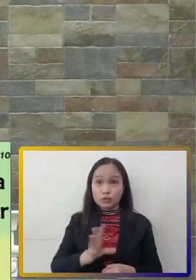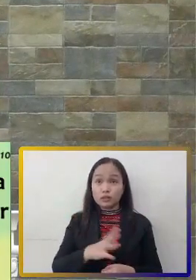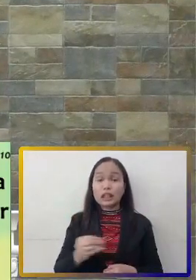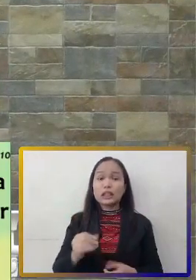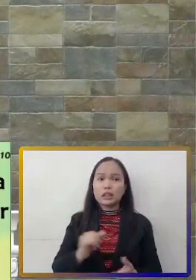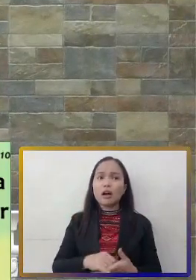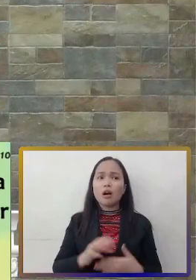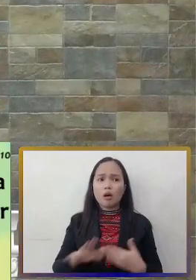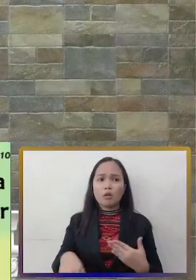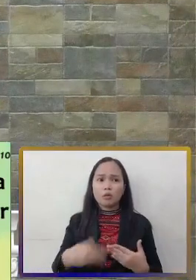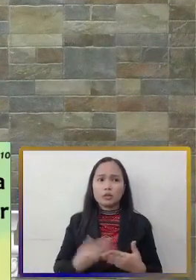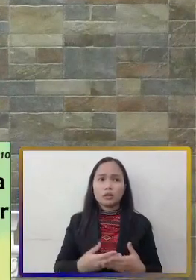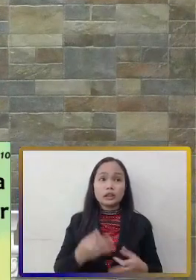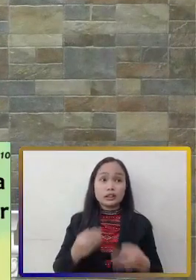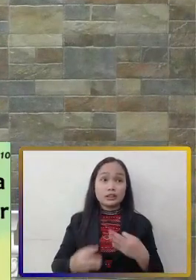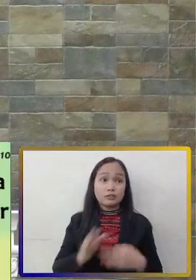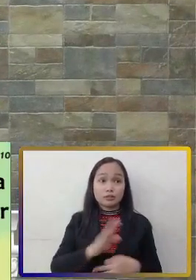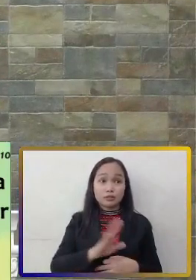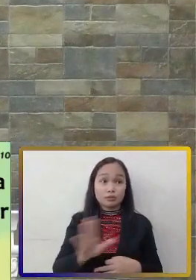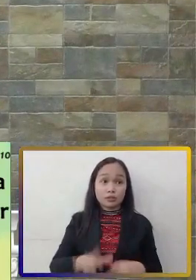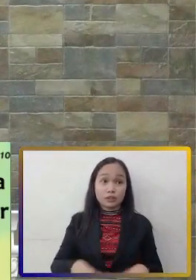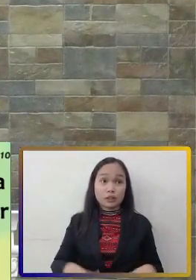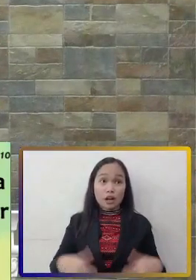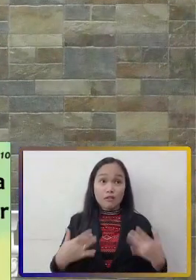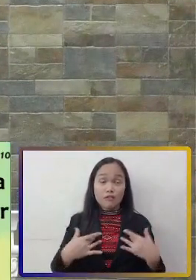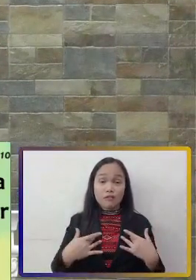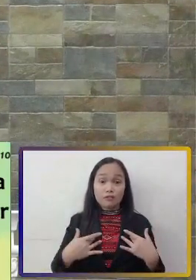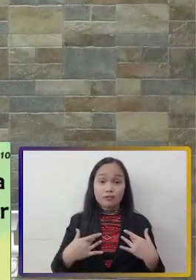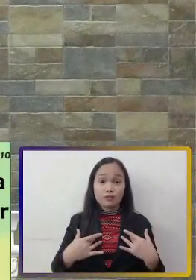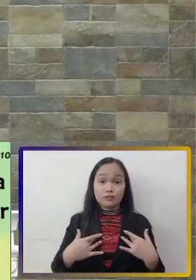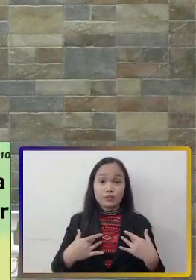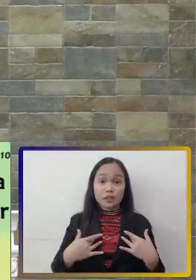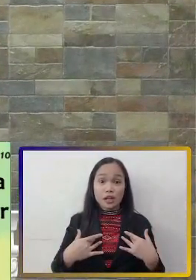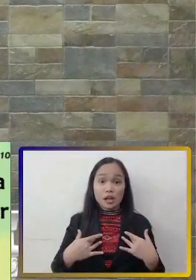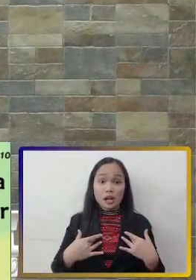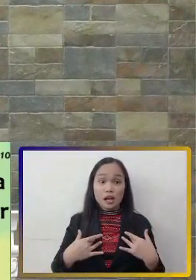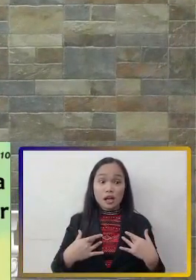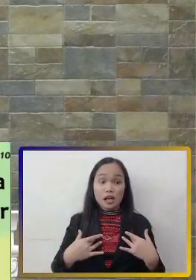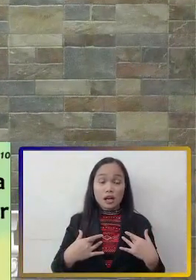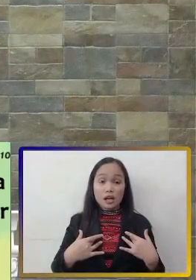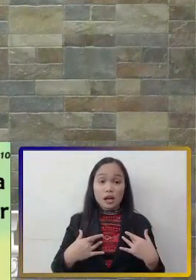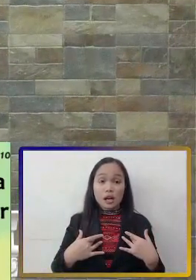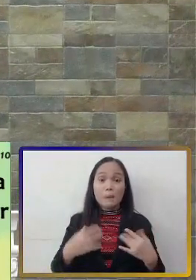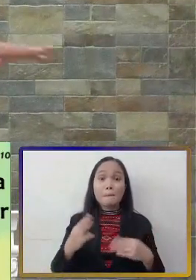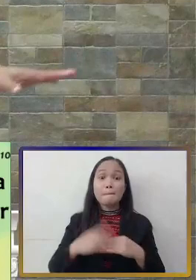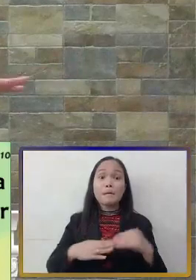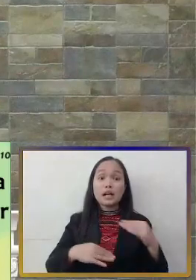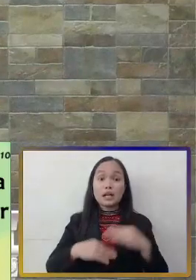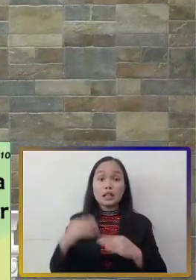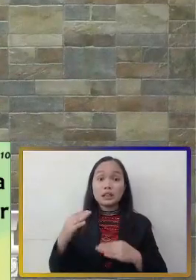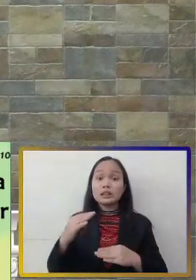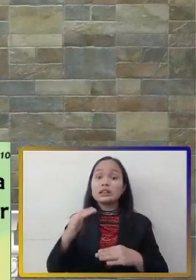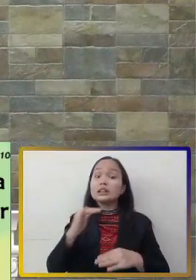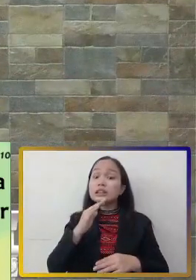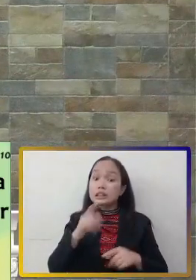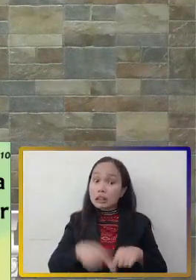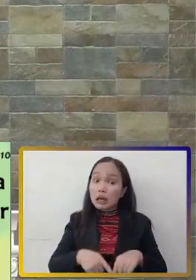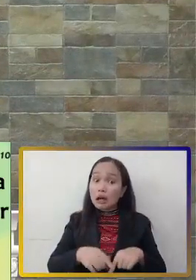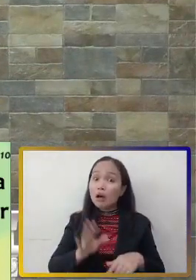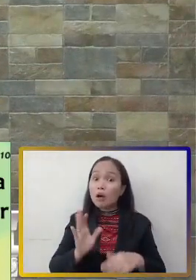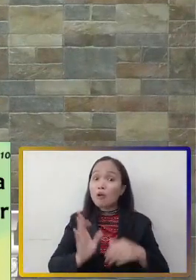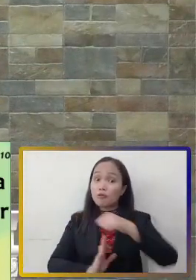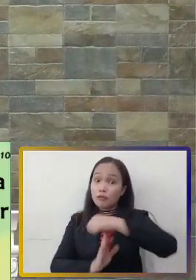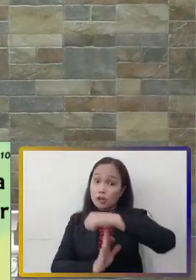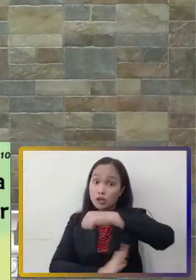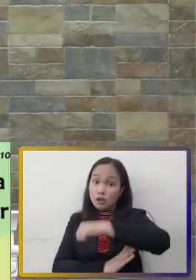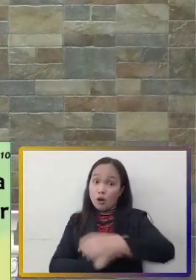yan, kung ang buhay mo ay itatayo mo sa pundasyon ng lahat ng aking preaching, then maganda